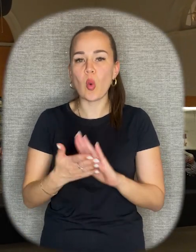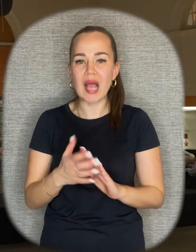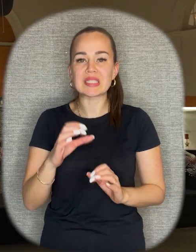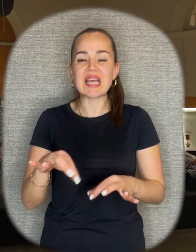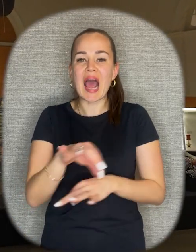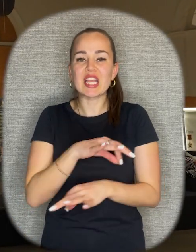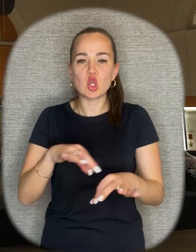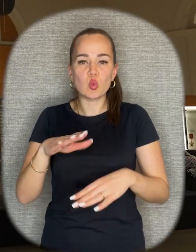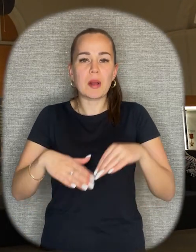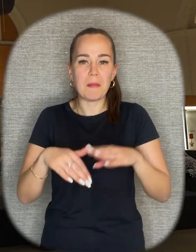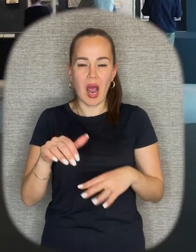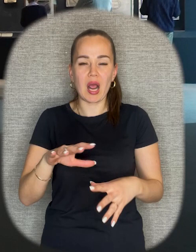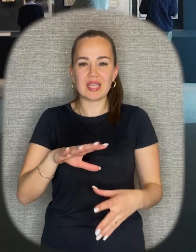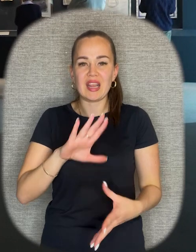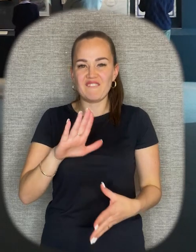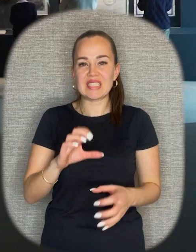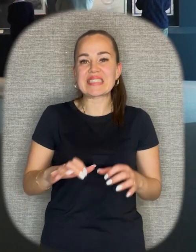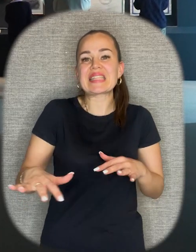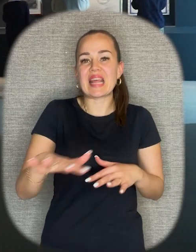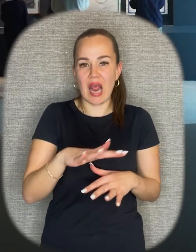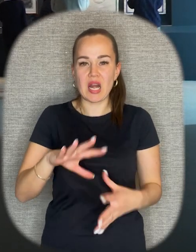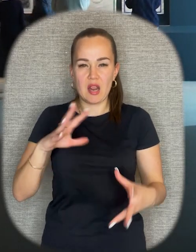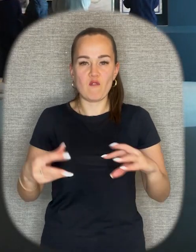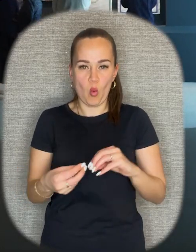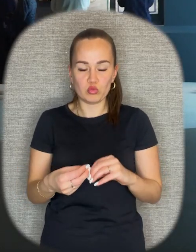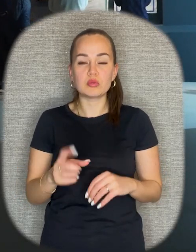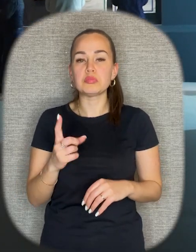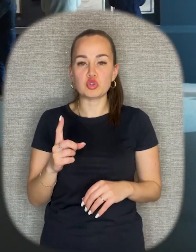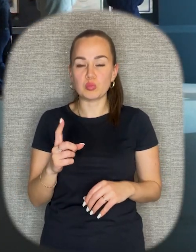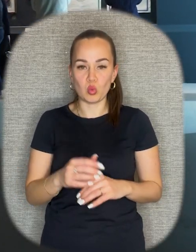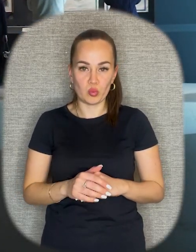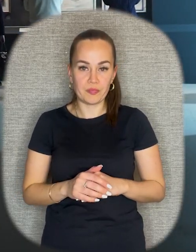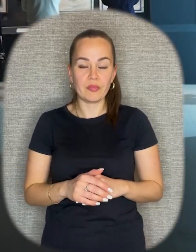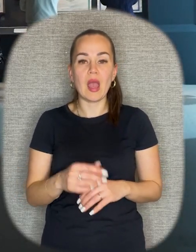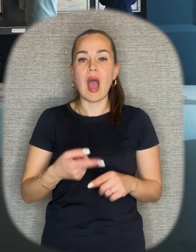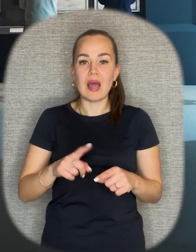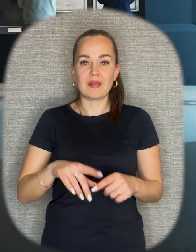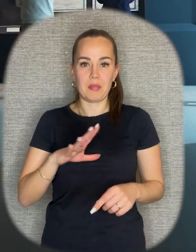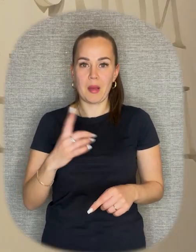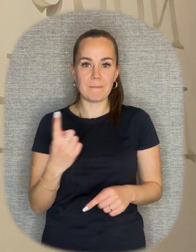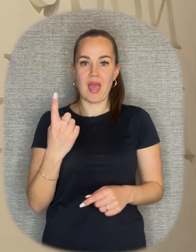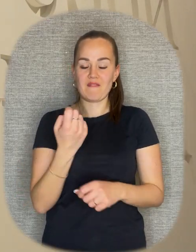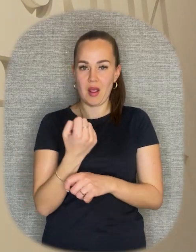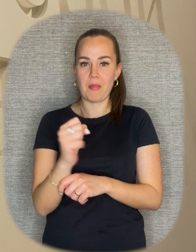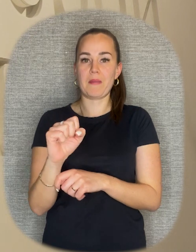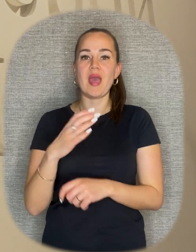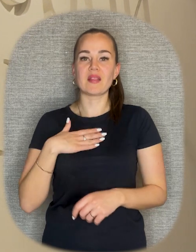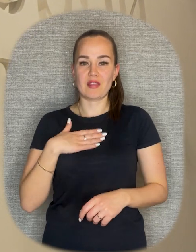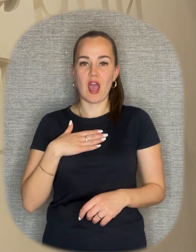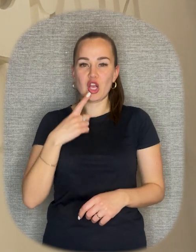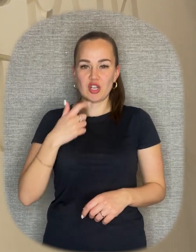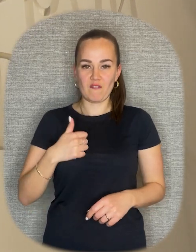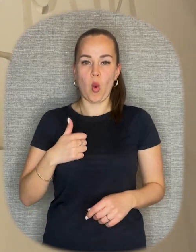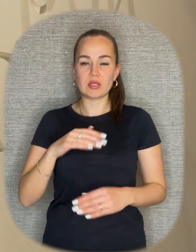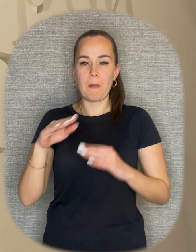и ситуация с архитектурной практикой в стране В целом почему потому что это было вызвано первой победой